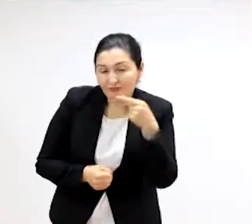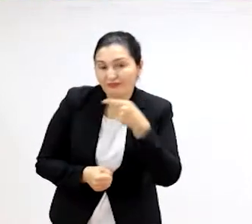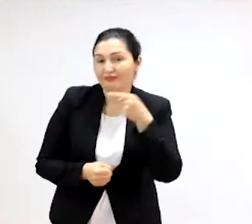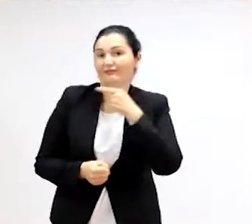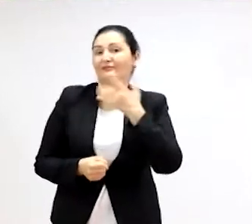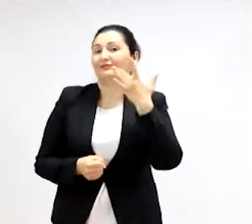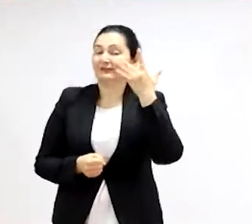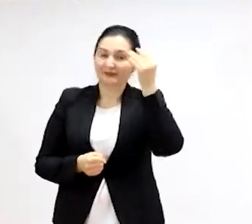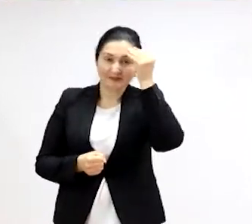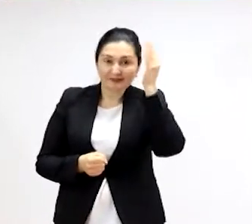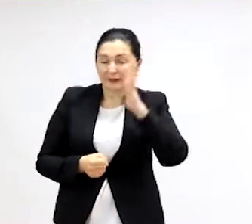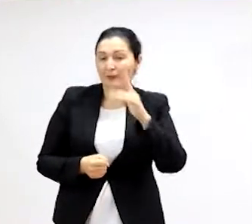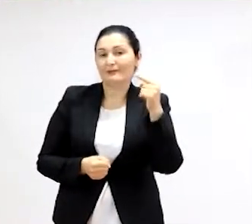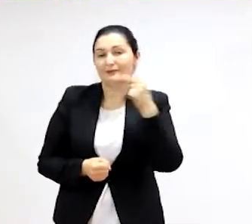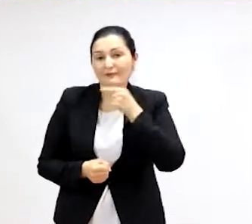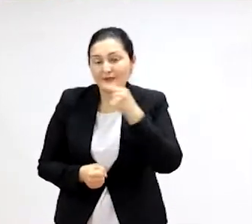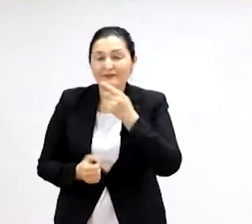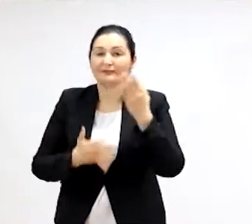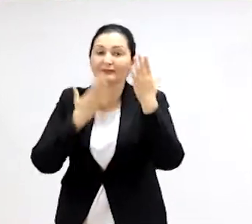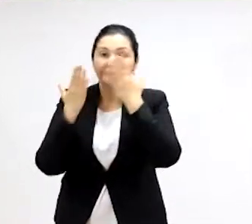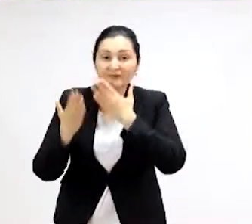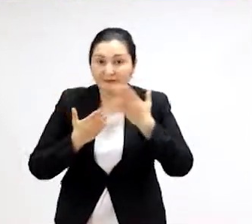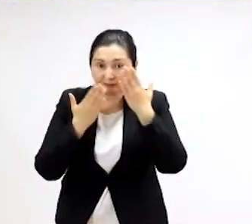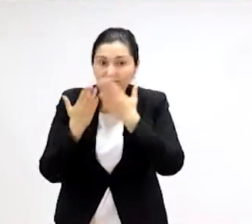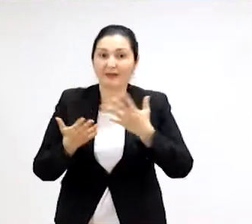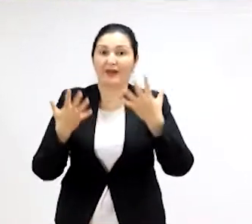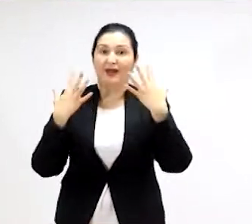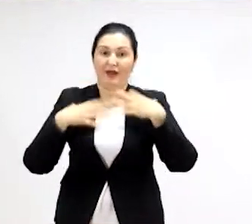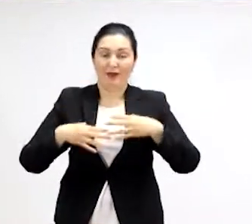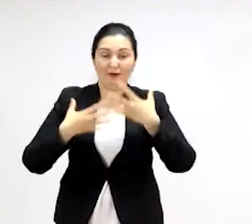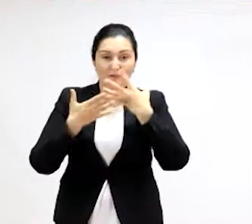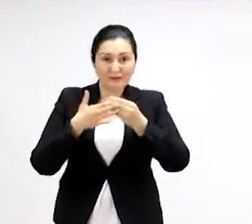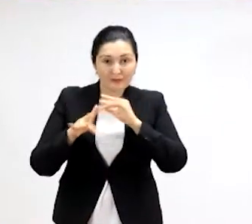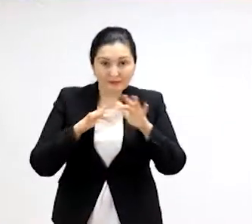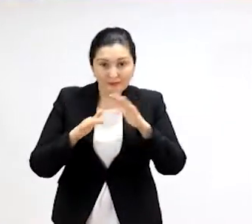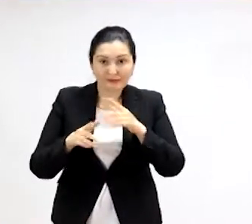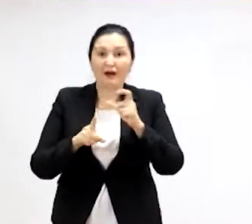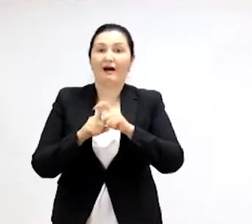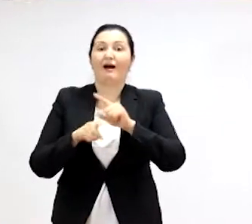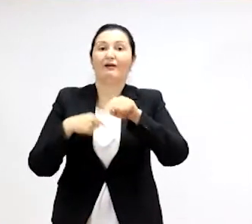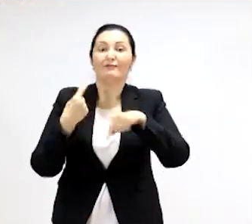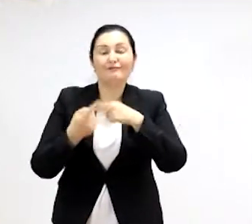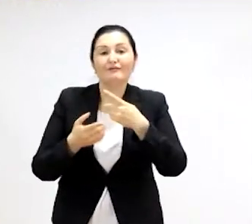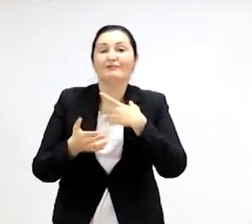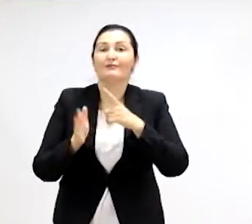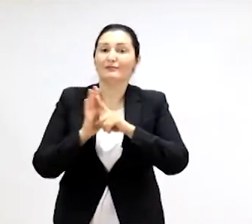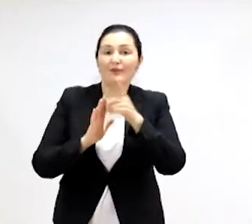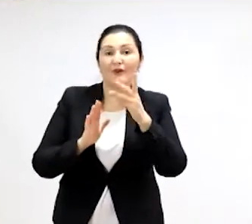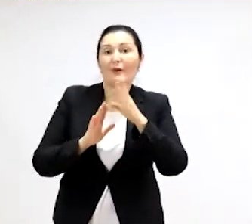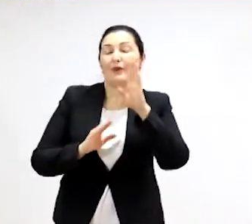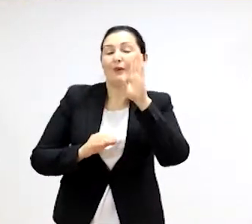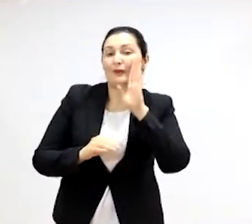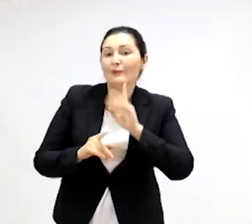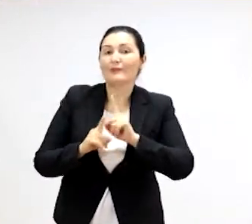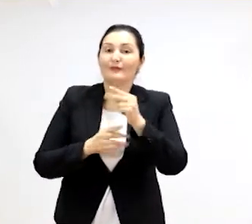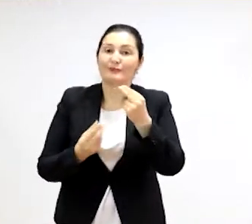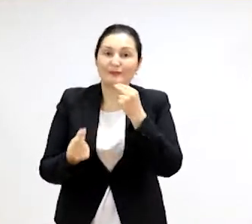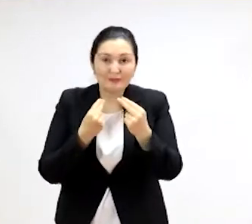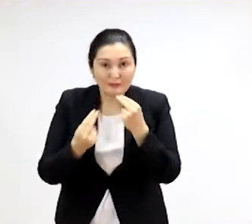низ фаромӯш намекунам. Бадан ба аҳли хонавода салом гуфта, бо ҳам субҳона